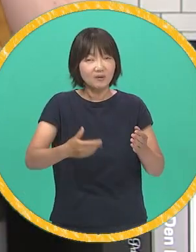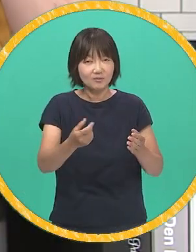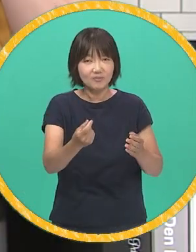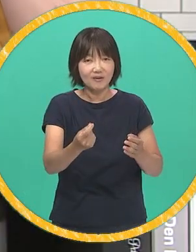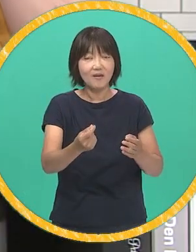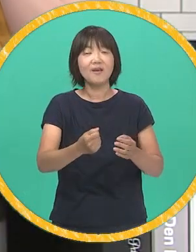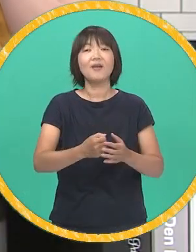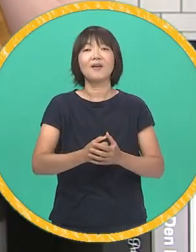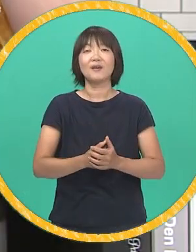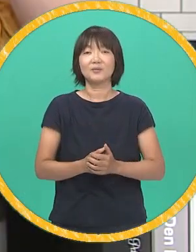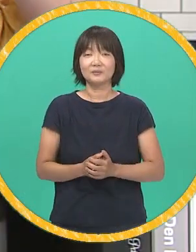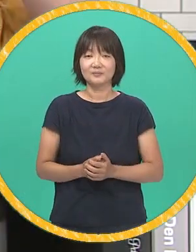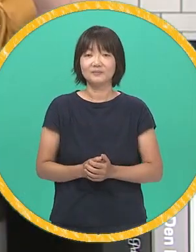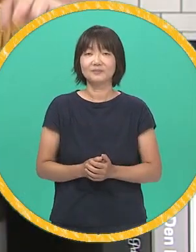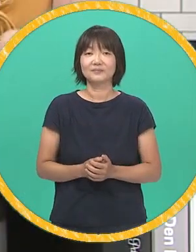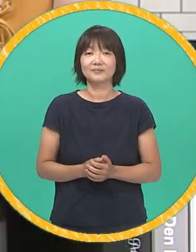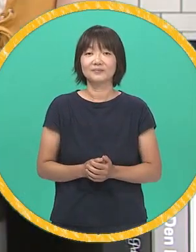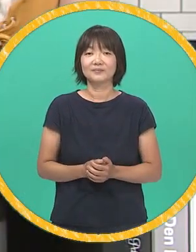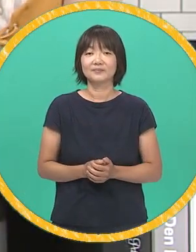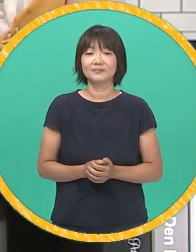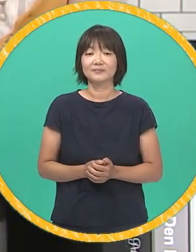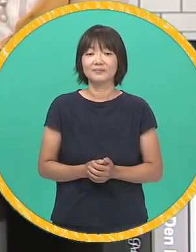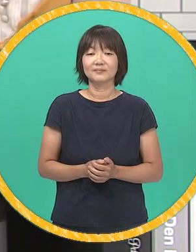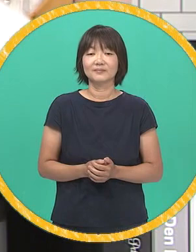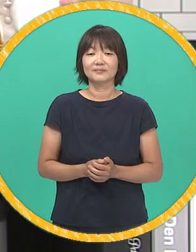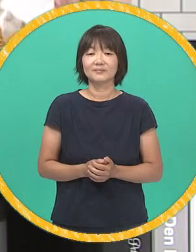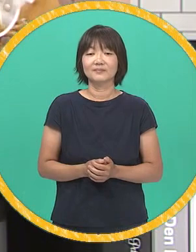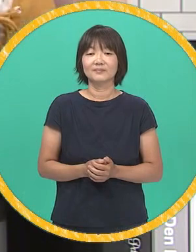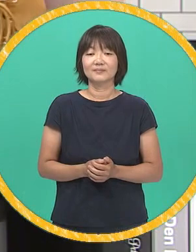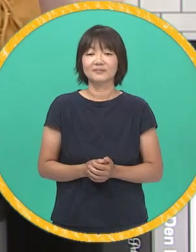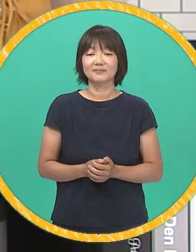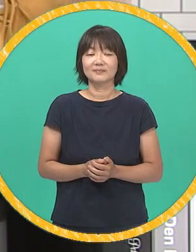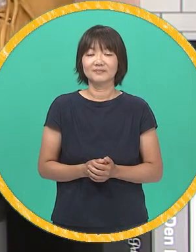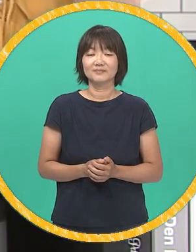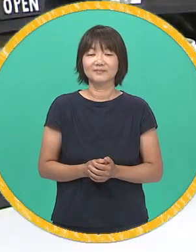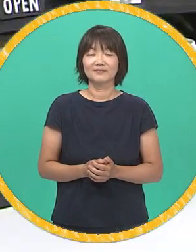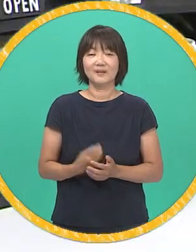ねもう何年か先に飲めるかもしれないみたいな